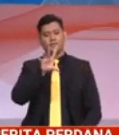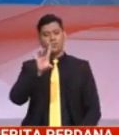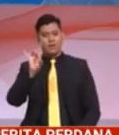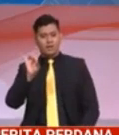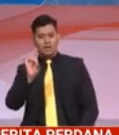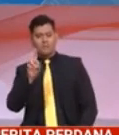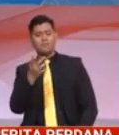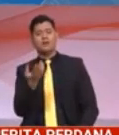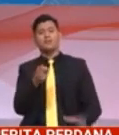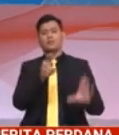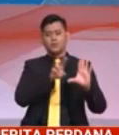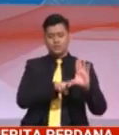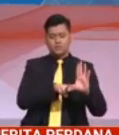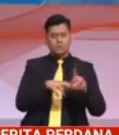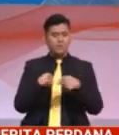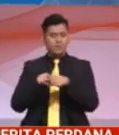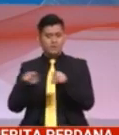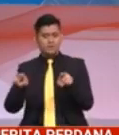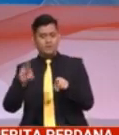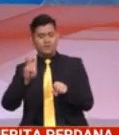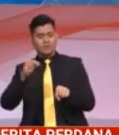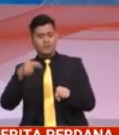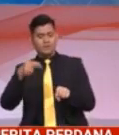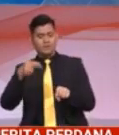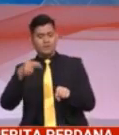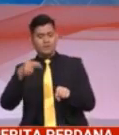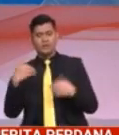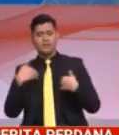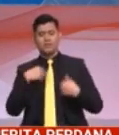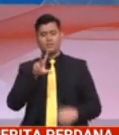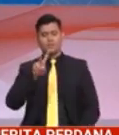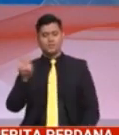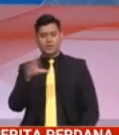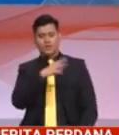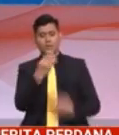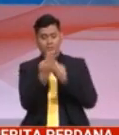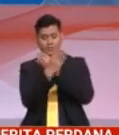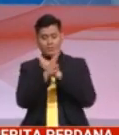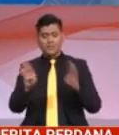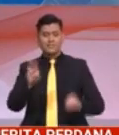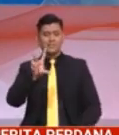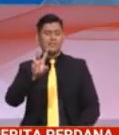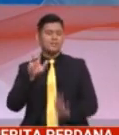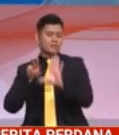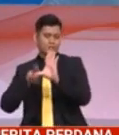berbanding warisan Ploso 32 kursi dan bebas 3 Gresik